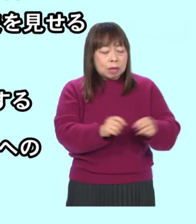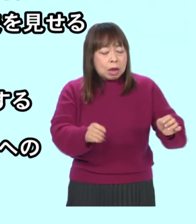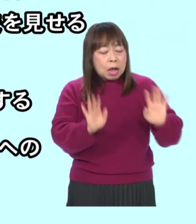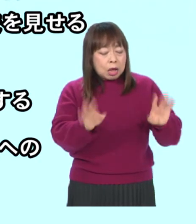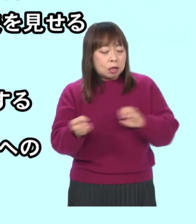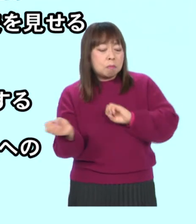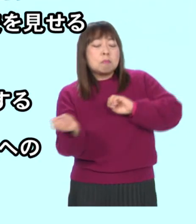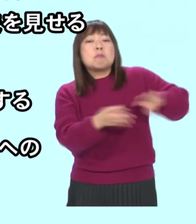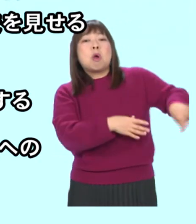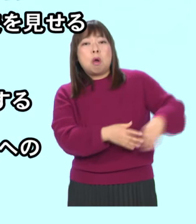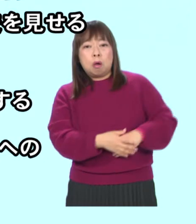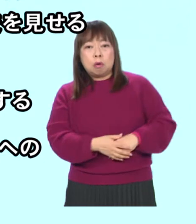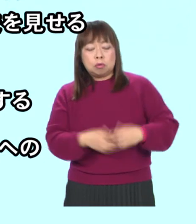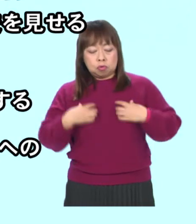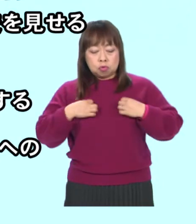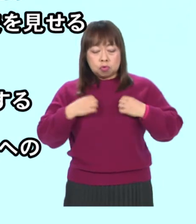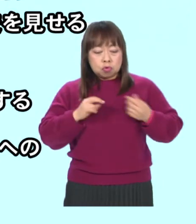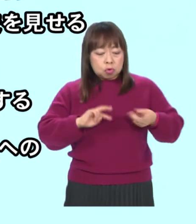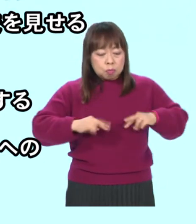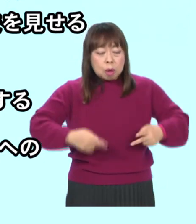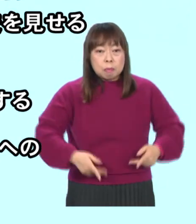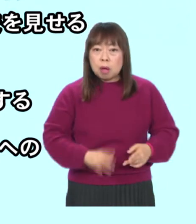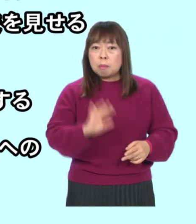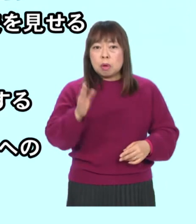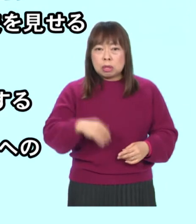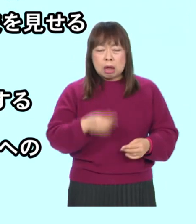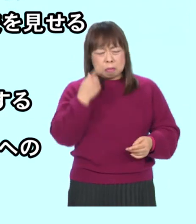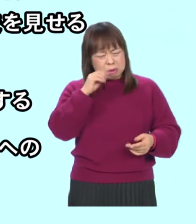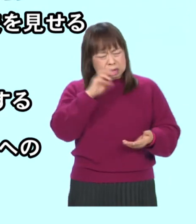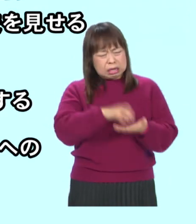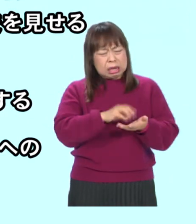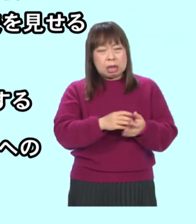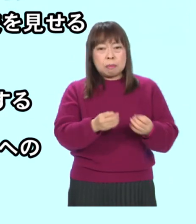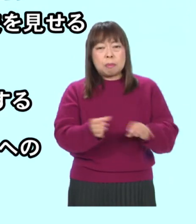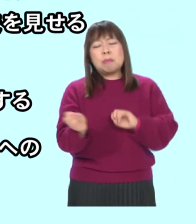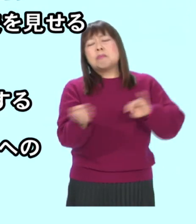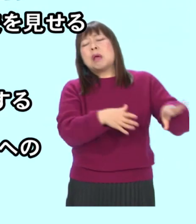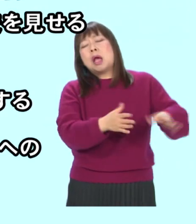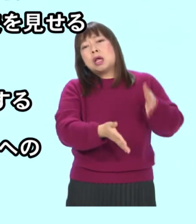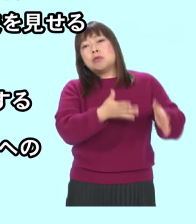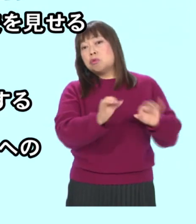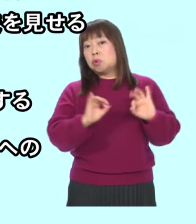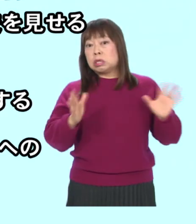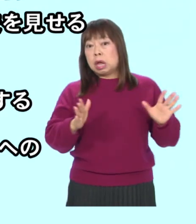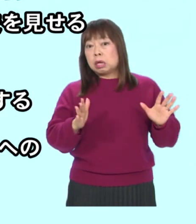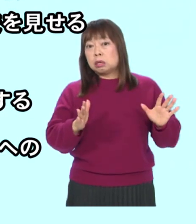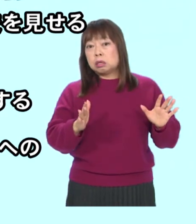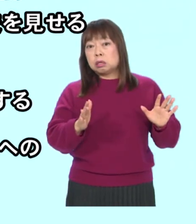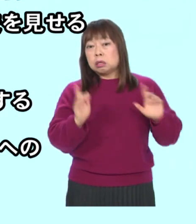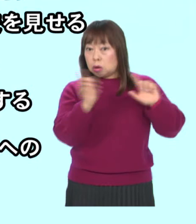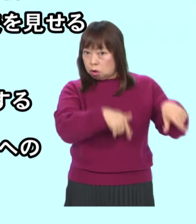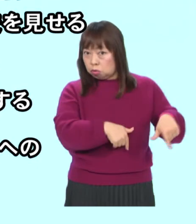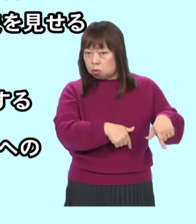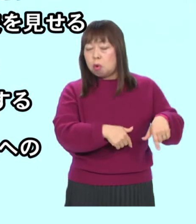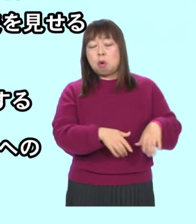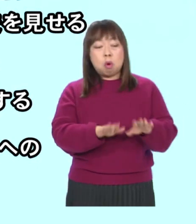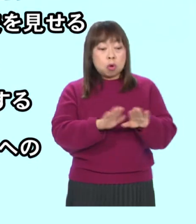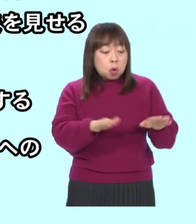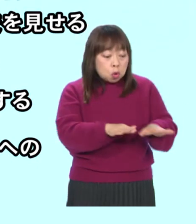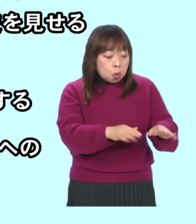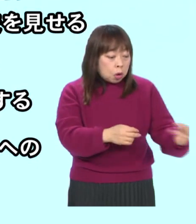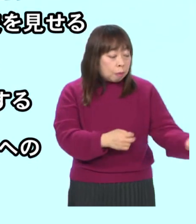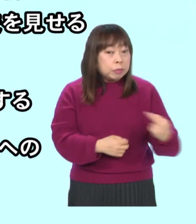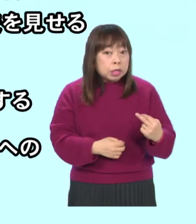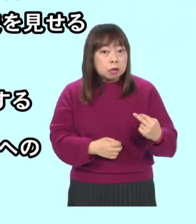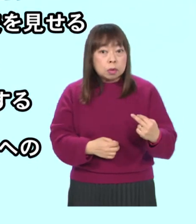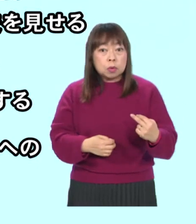、着衣を着替えさせず不潔なままにするネグレクト、児童の前で配偶者やその